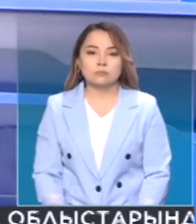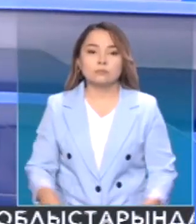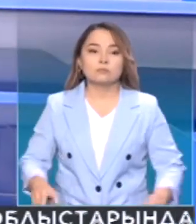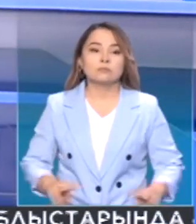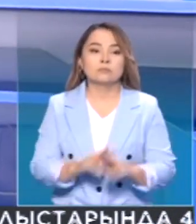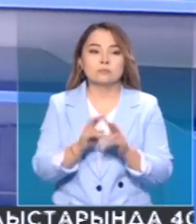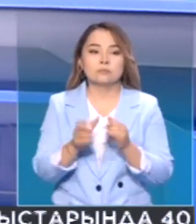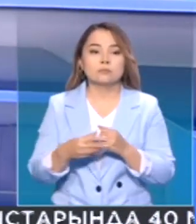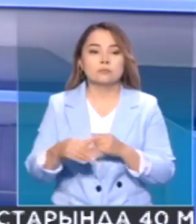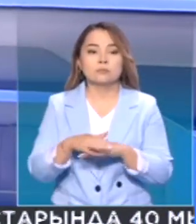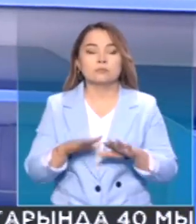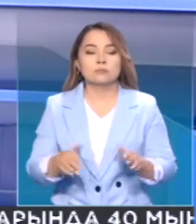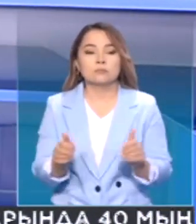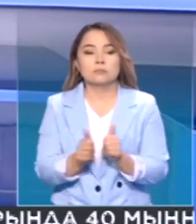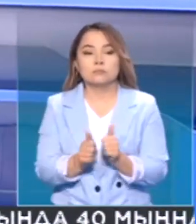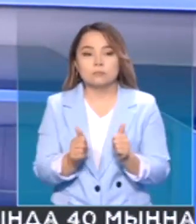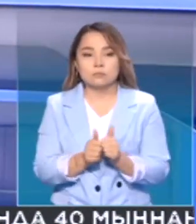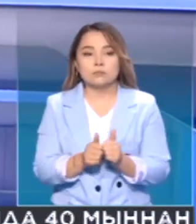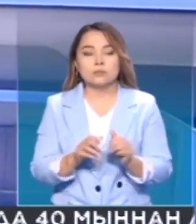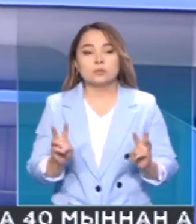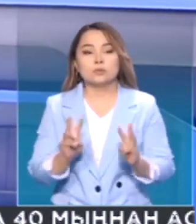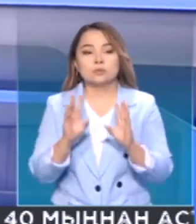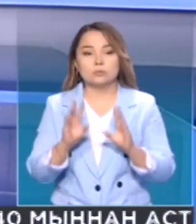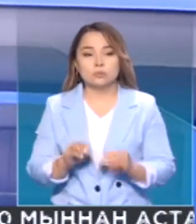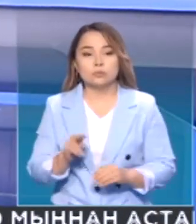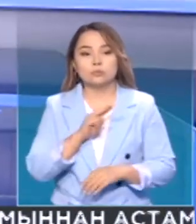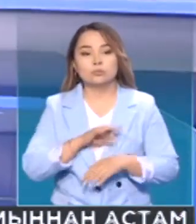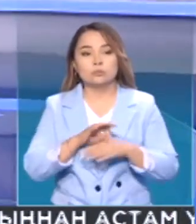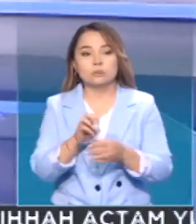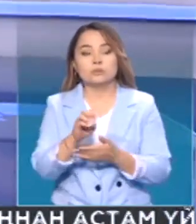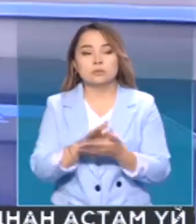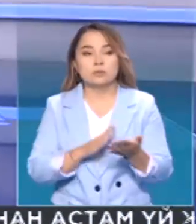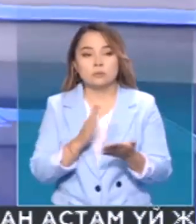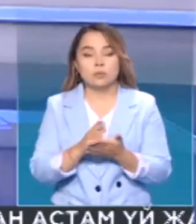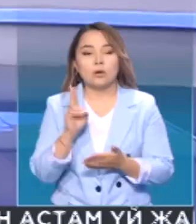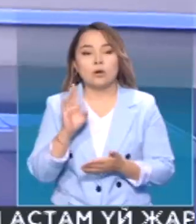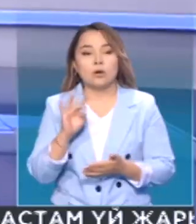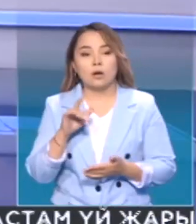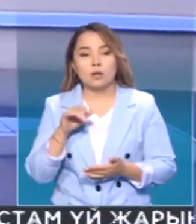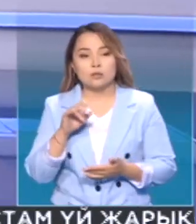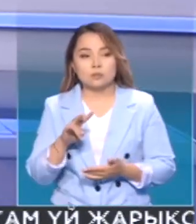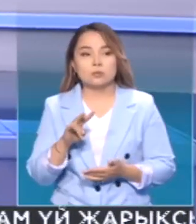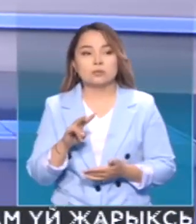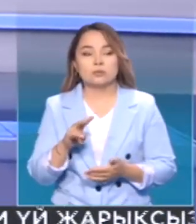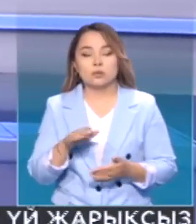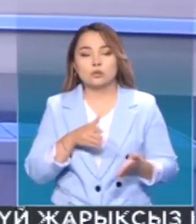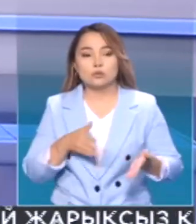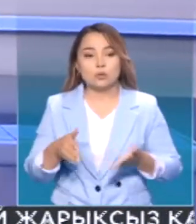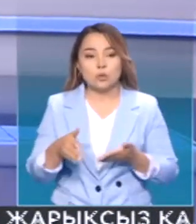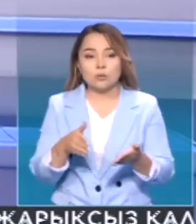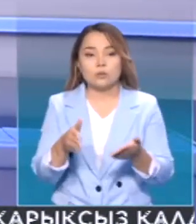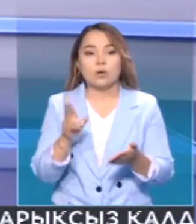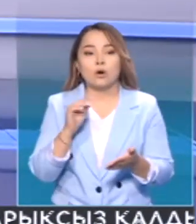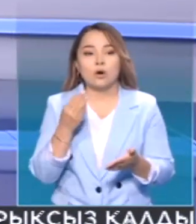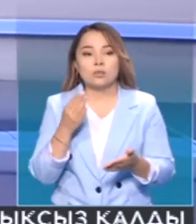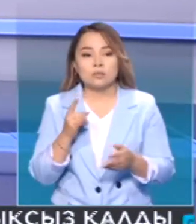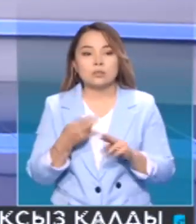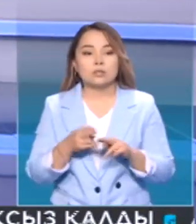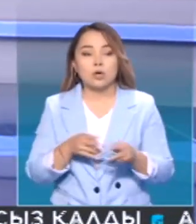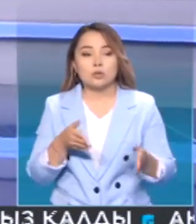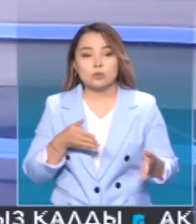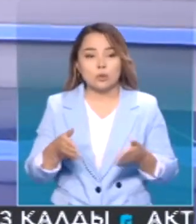Астана маңында кеше басталған өртті сөндіру жұмыстары әлі жалғасып жатыр. Қорғалжын тас жол мен Қосшы қаласы бағытындағы айналма жол